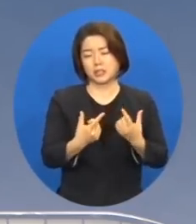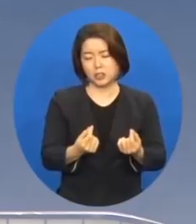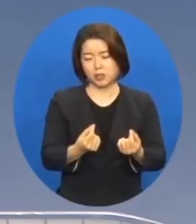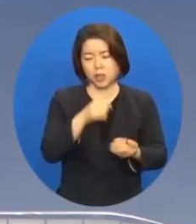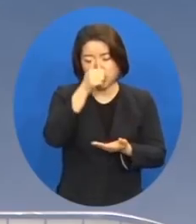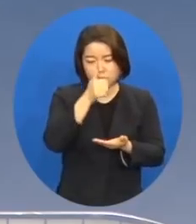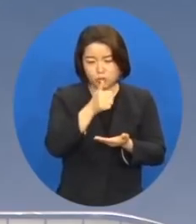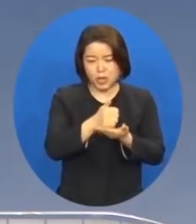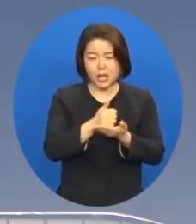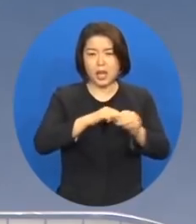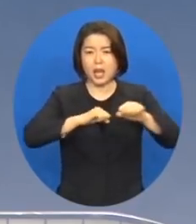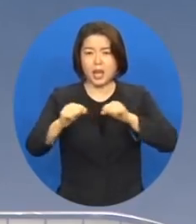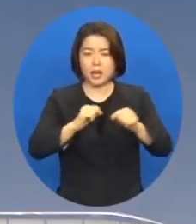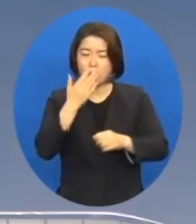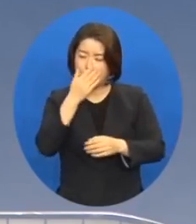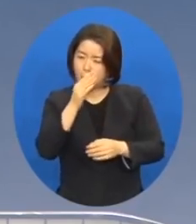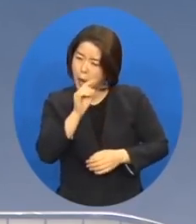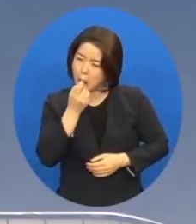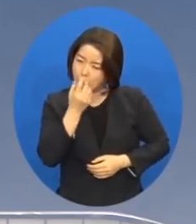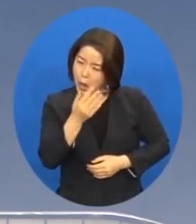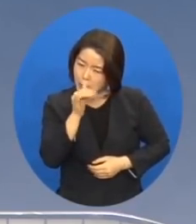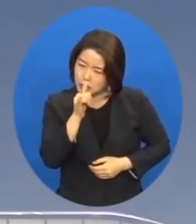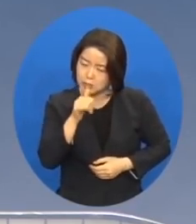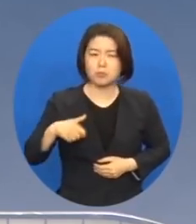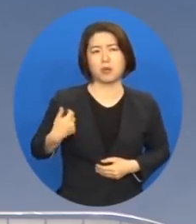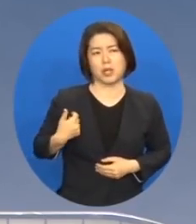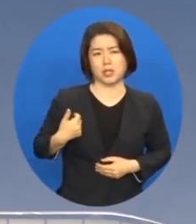가능성이 있다는 걸 전혀 몰랐어요.